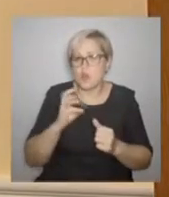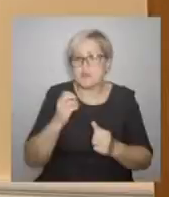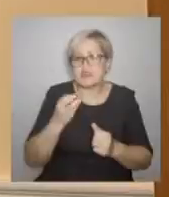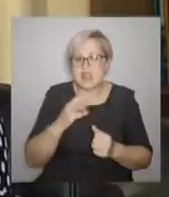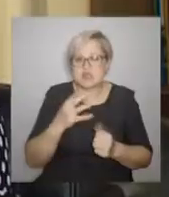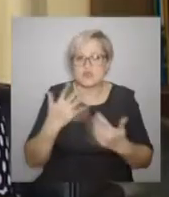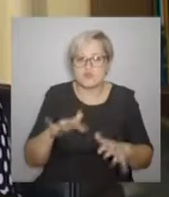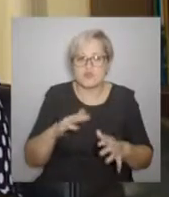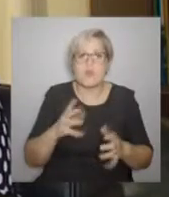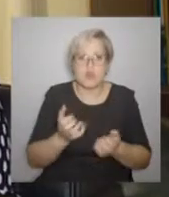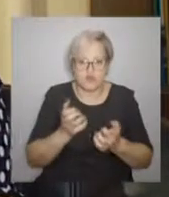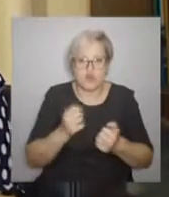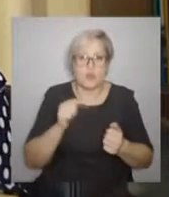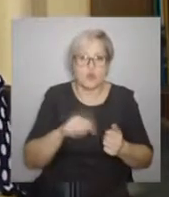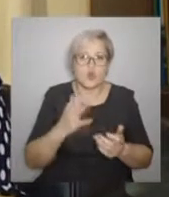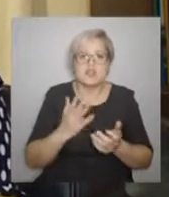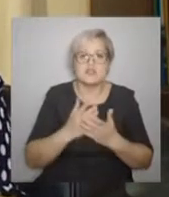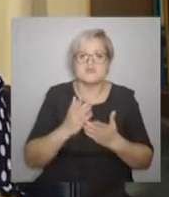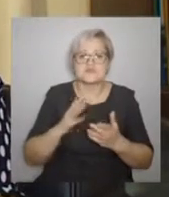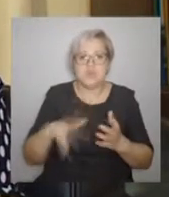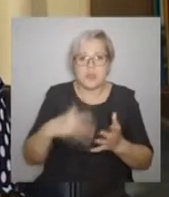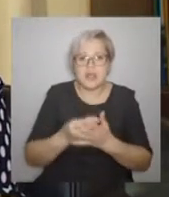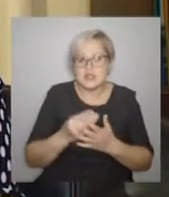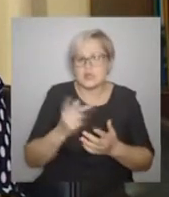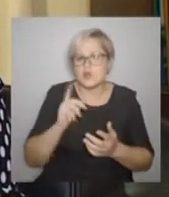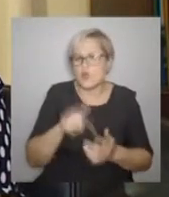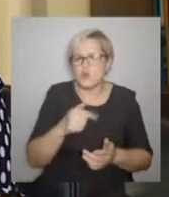люди до сих пор, хорошо, что с нами. Сейчас